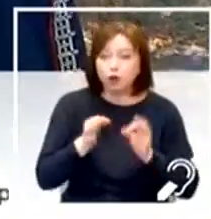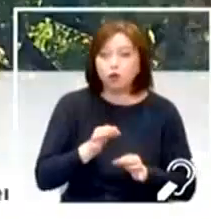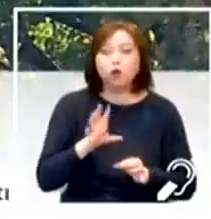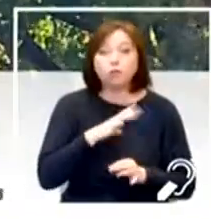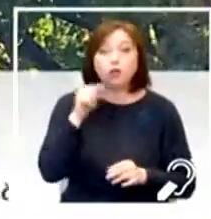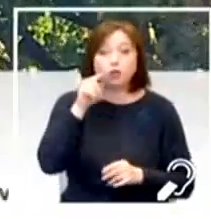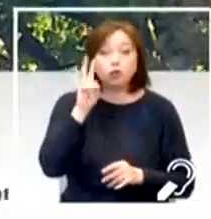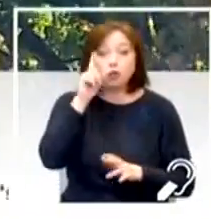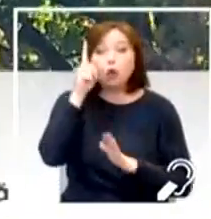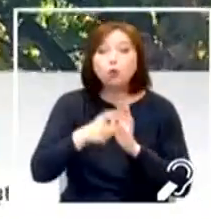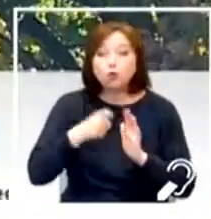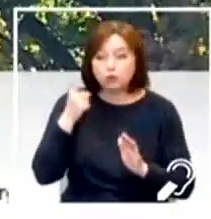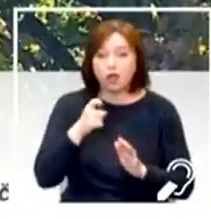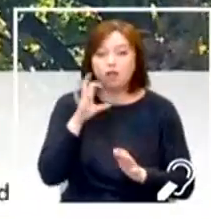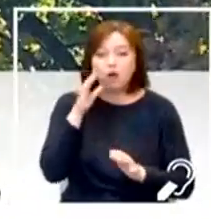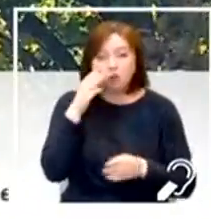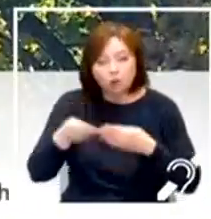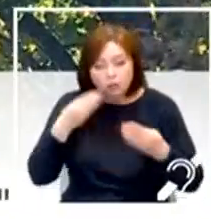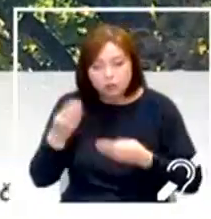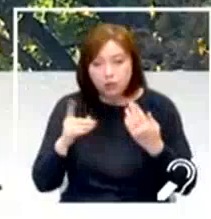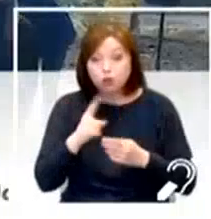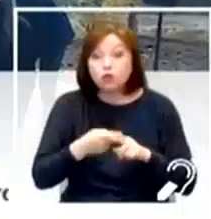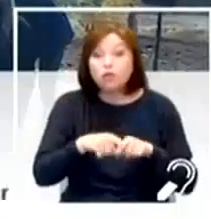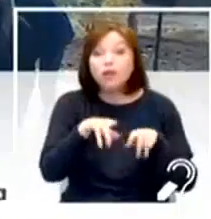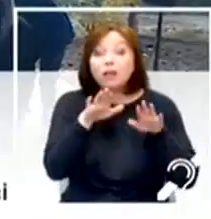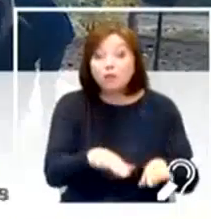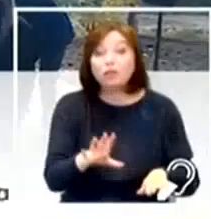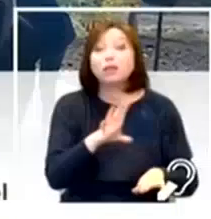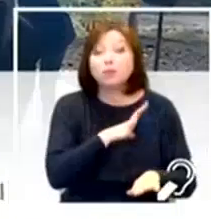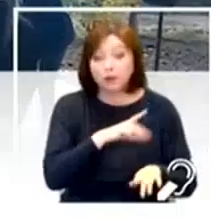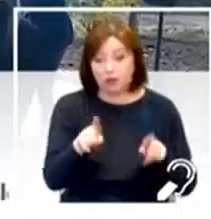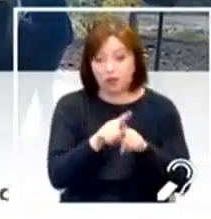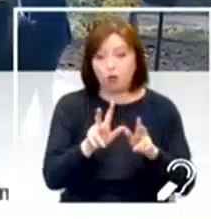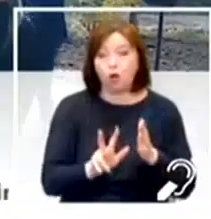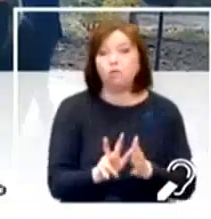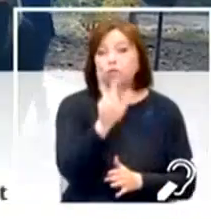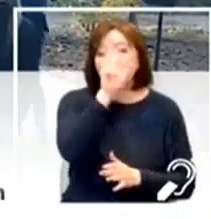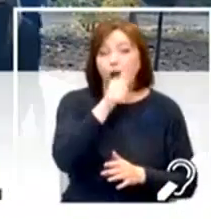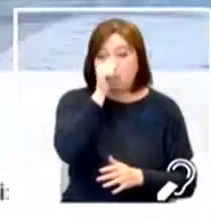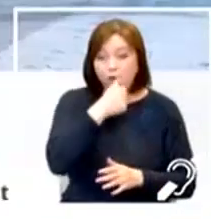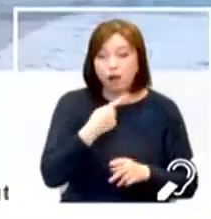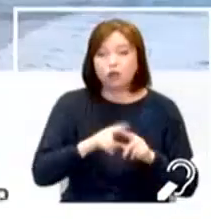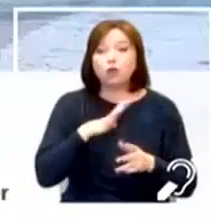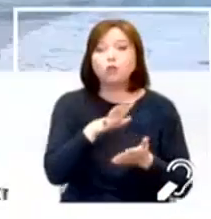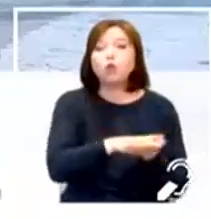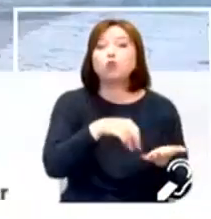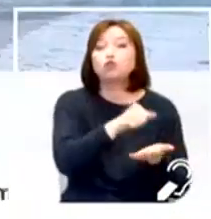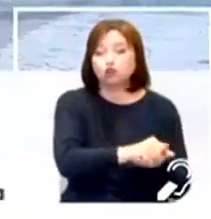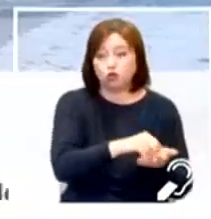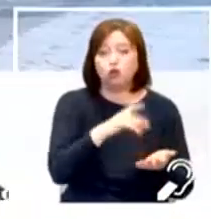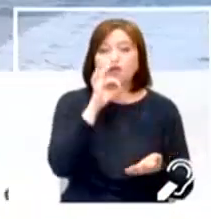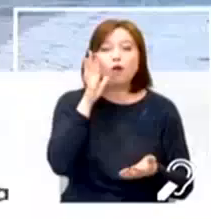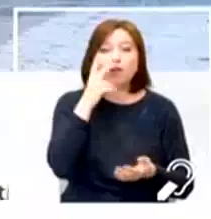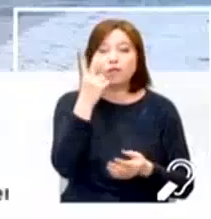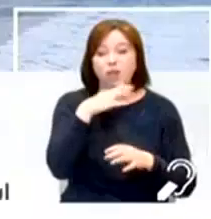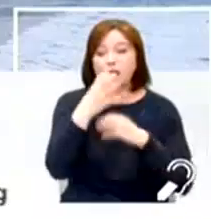cel care a aflat în timpul unor cercetări că în această localitate a existat un monument care a fost distrus de sovietici în timpul celui de-al